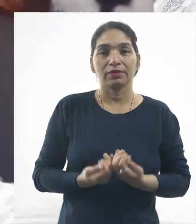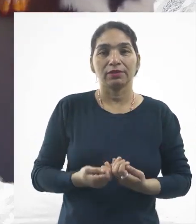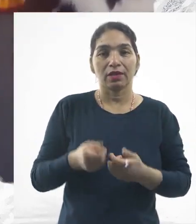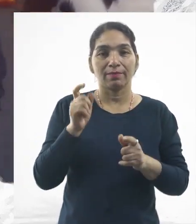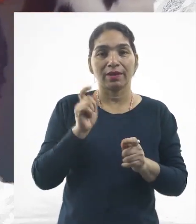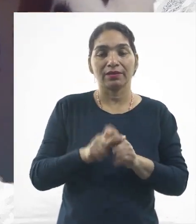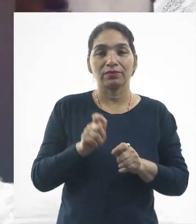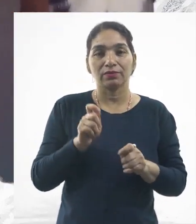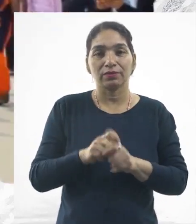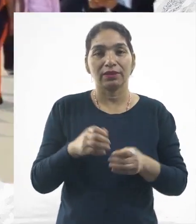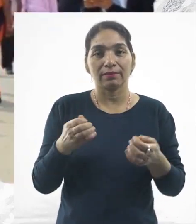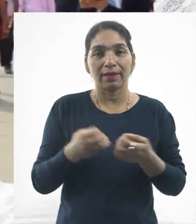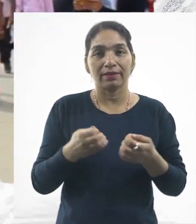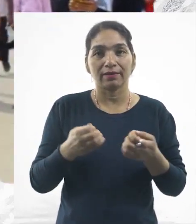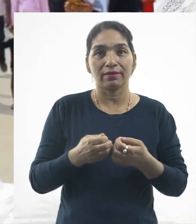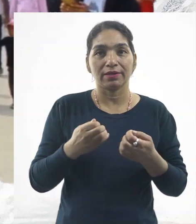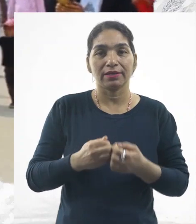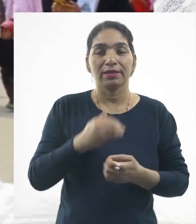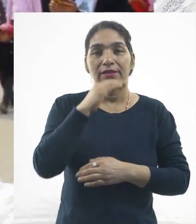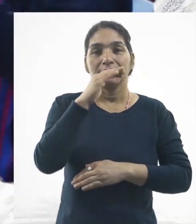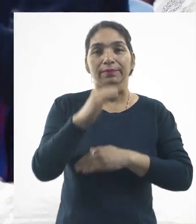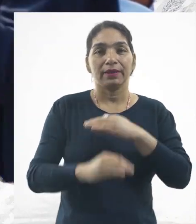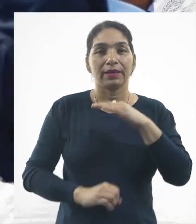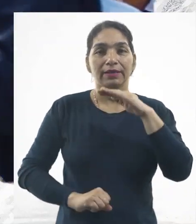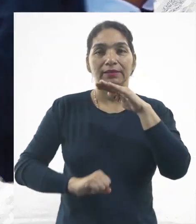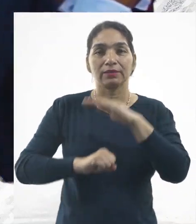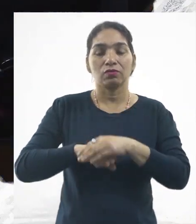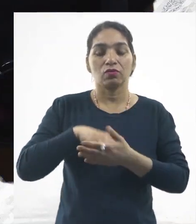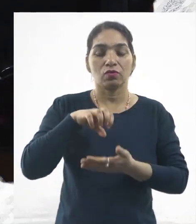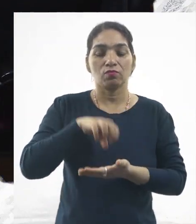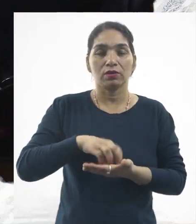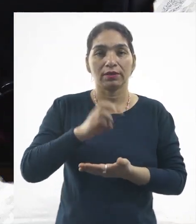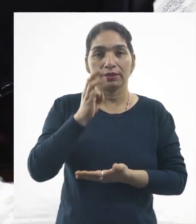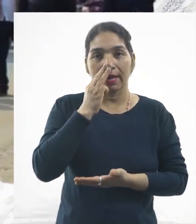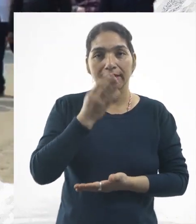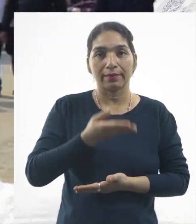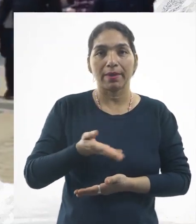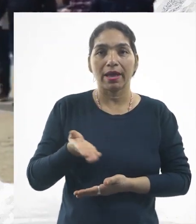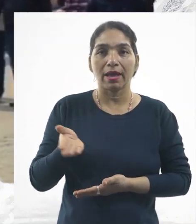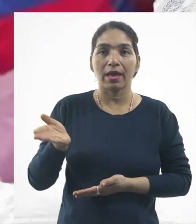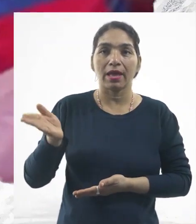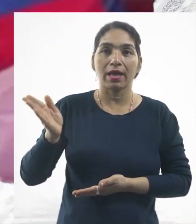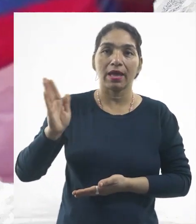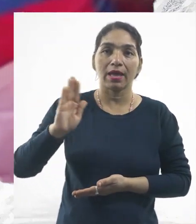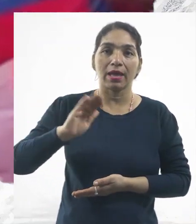समतामूलक समाज को निर्माण गरी विकास को मूल धर्म